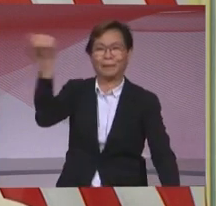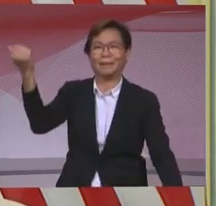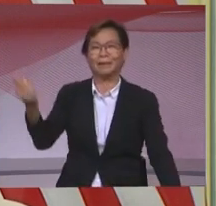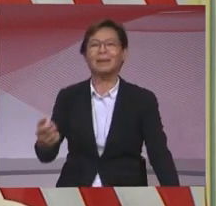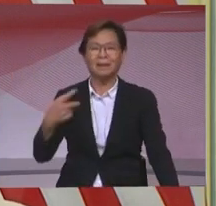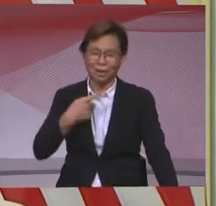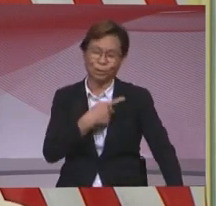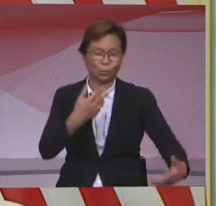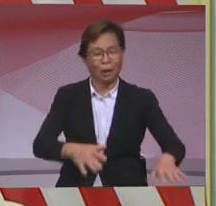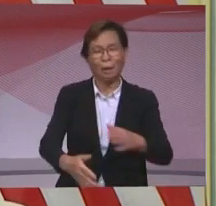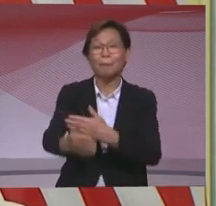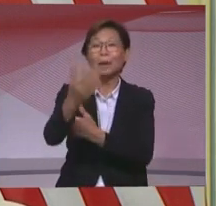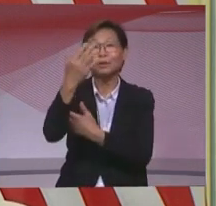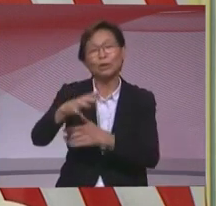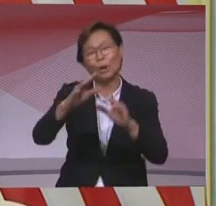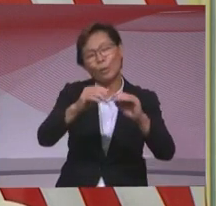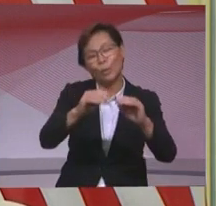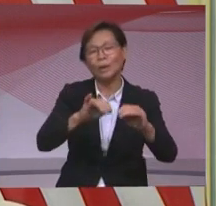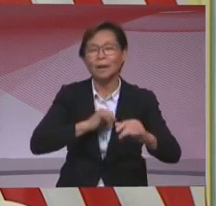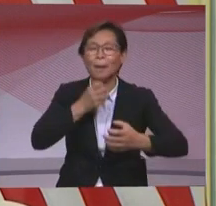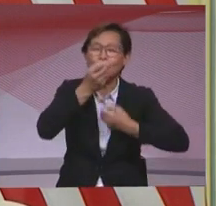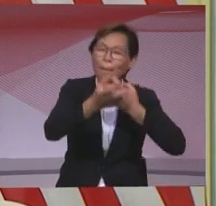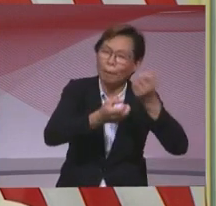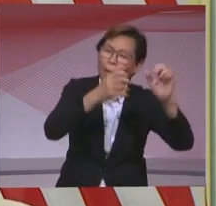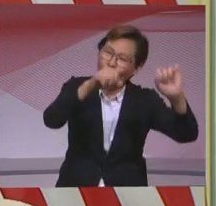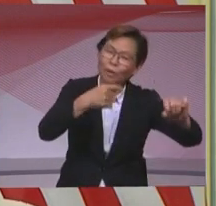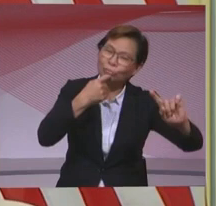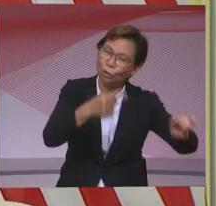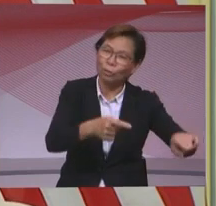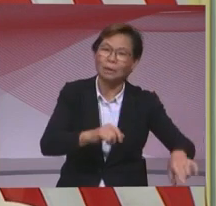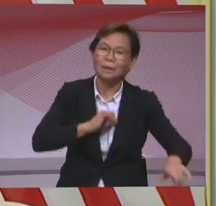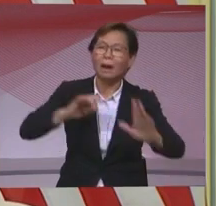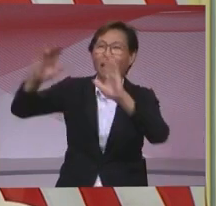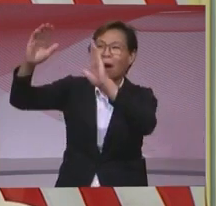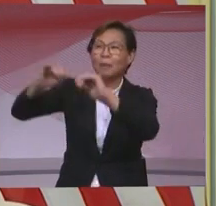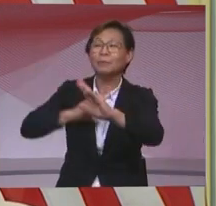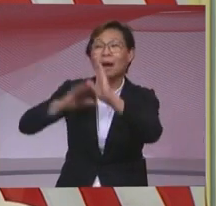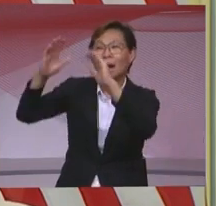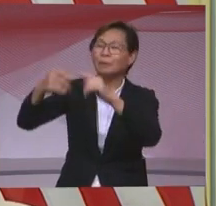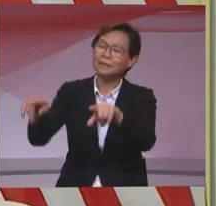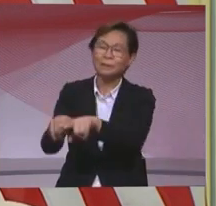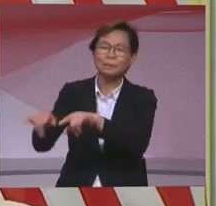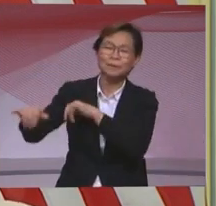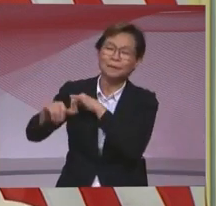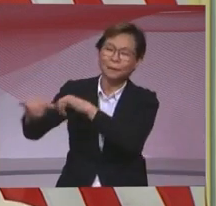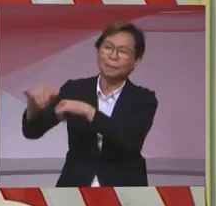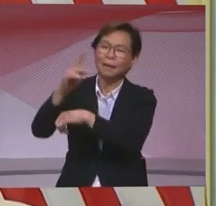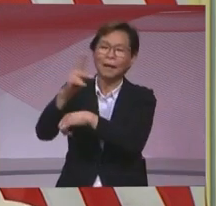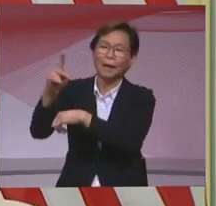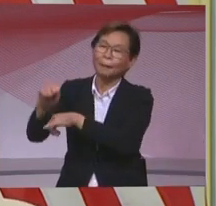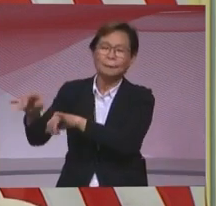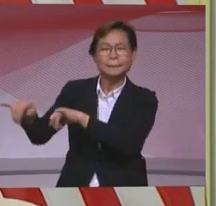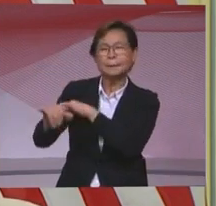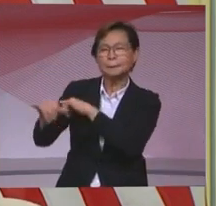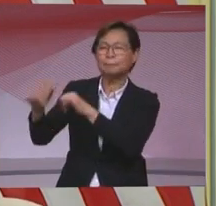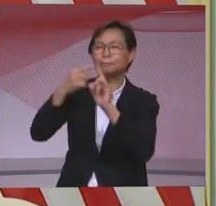ada meeting bersama, jadi saya boleh jawab lah. Saya harap tidak berbeza dengan Kementerian Kesihatan. Jadi sebab